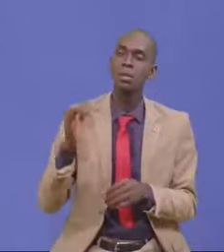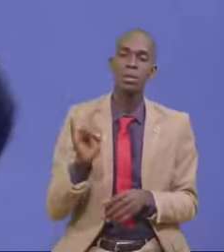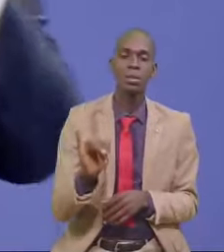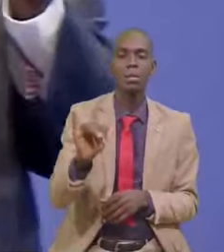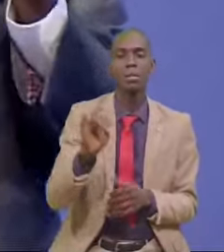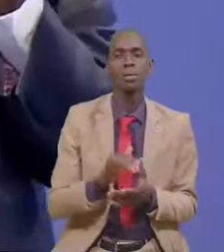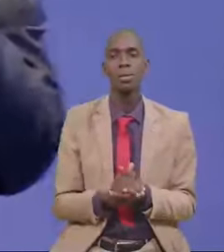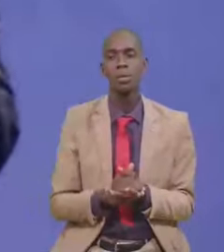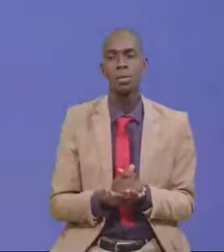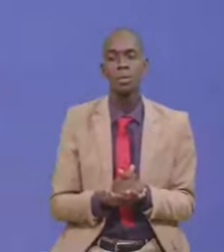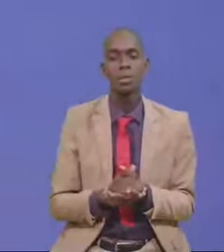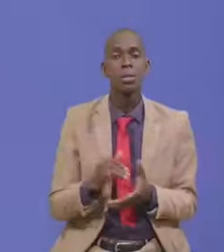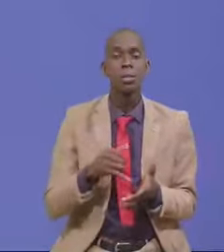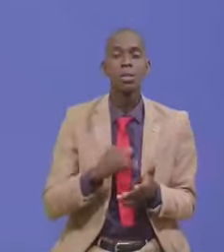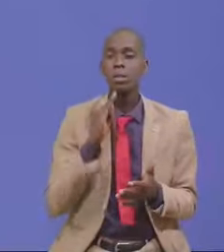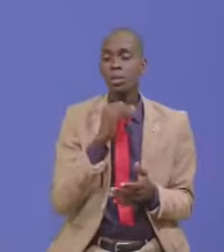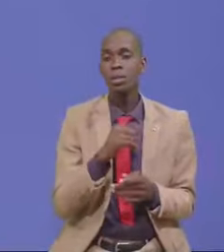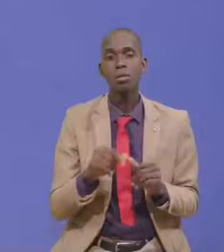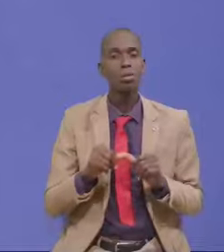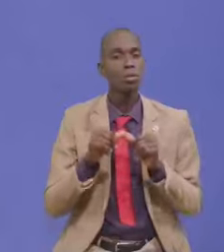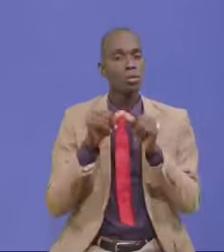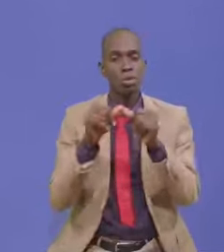C'est la vérité intemporelle.